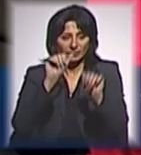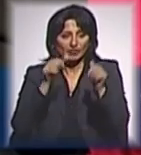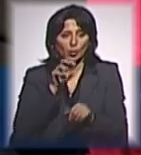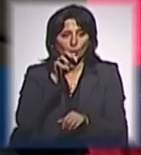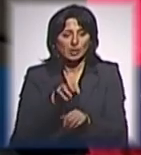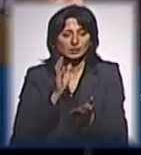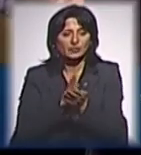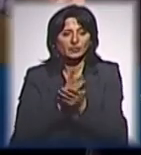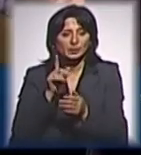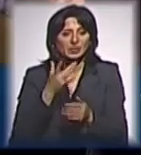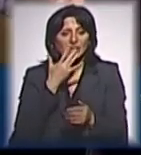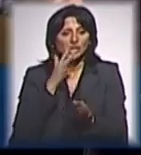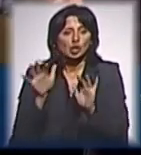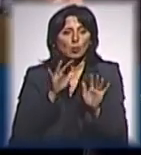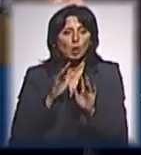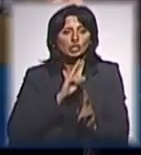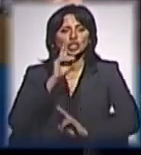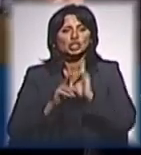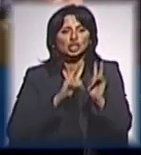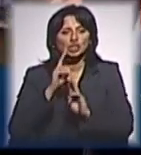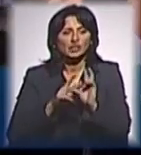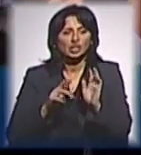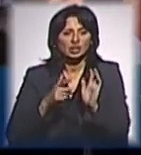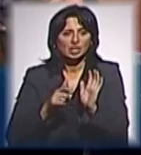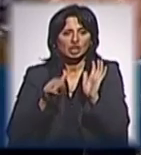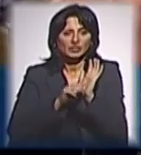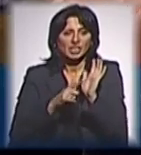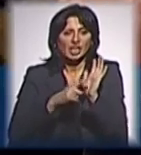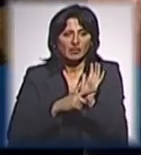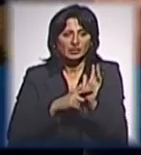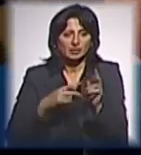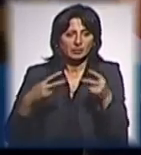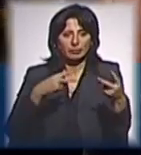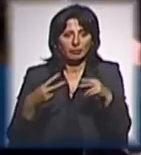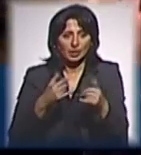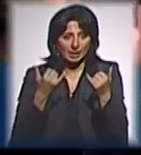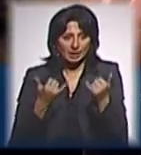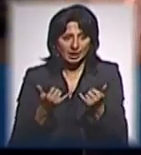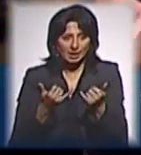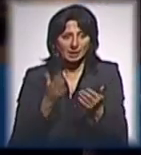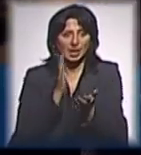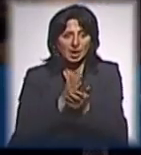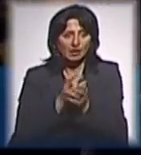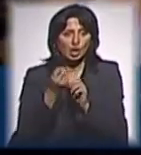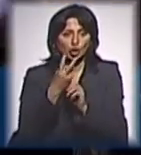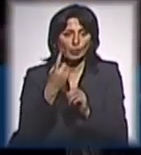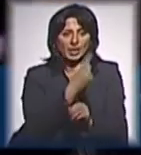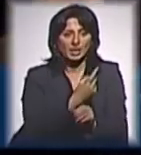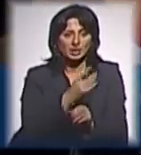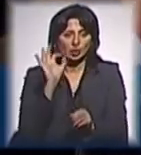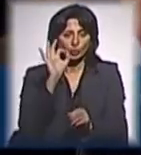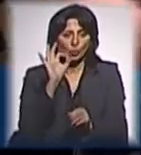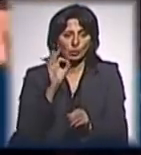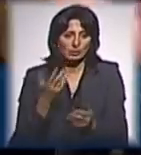კონფიგურაცია არსებობს? ნაციონალურ მოძრაობას უჩიოდით რომ 7-6 ქონდა 8 წლის განმავლობაში. დღეს ცესკოში არის 12 1-ზე და